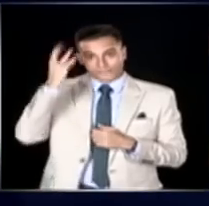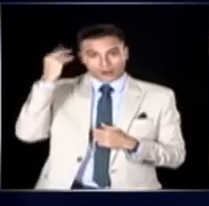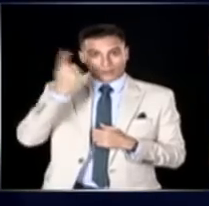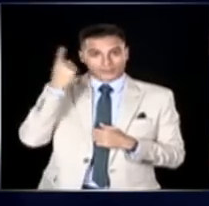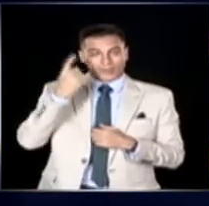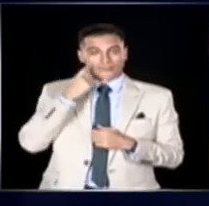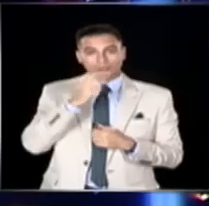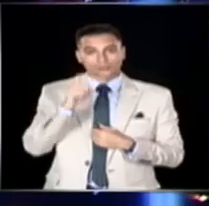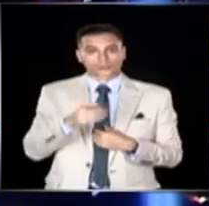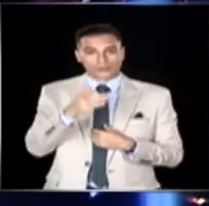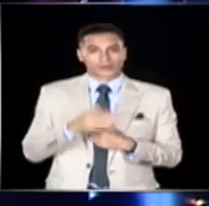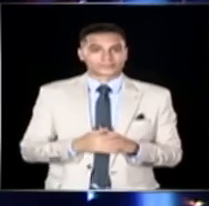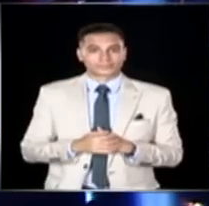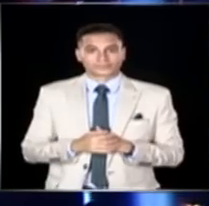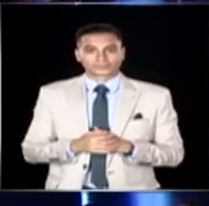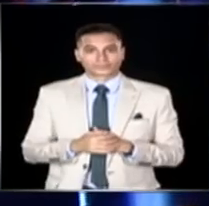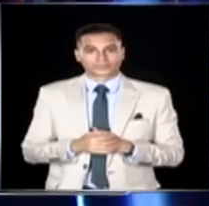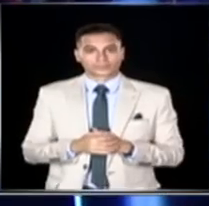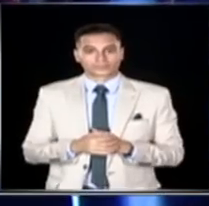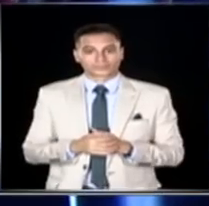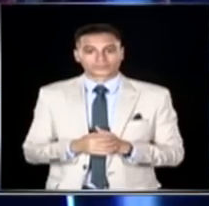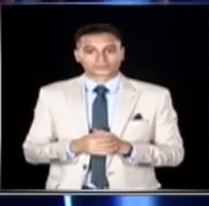عامة، والسؤال هو: